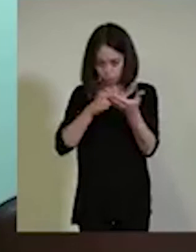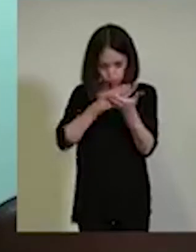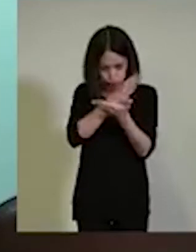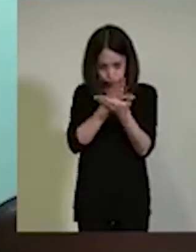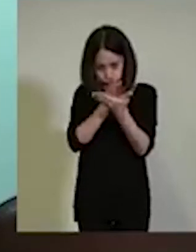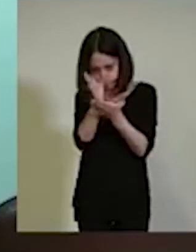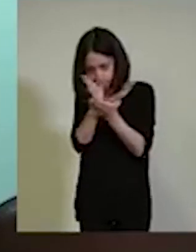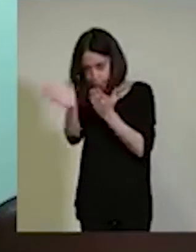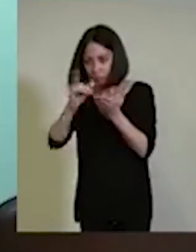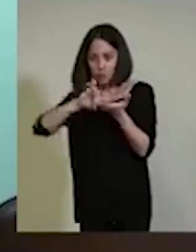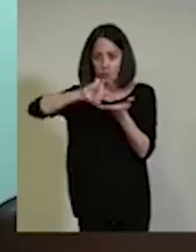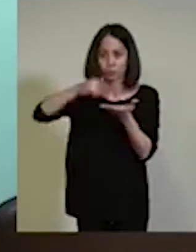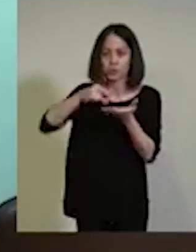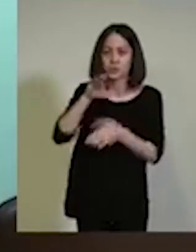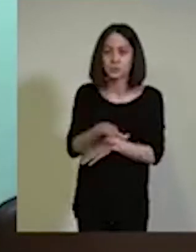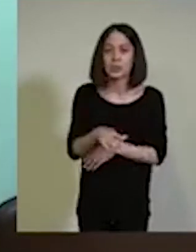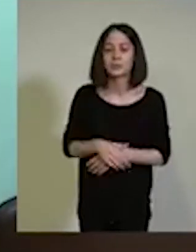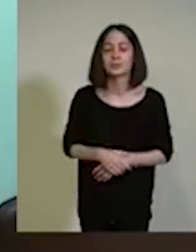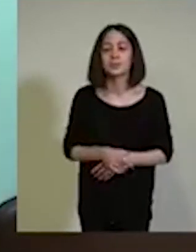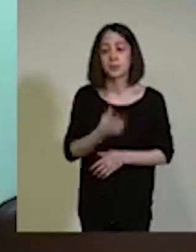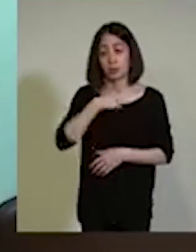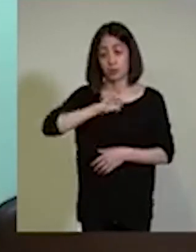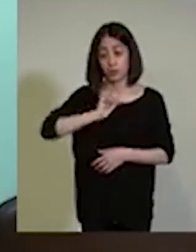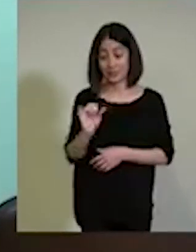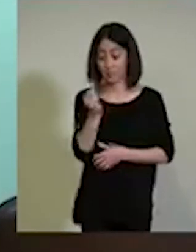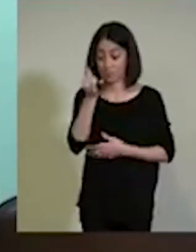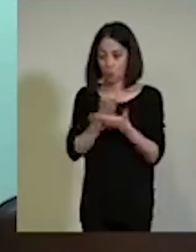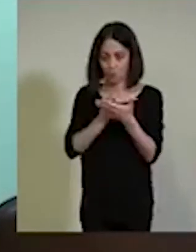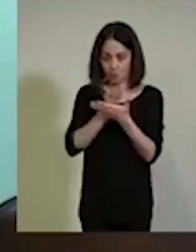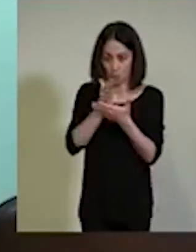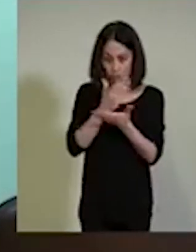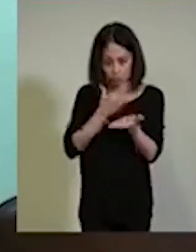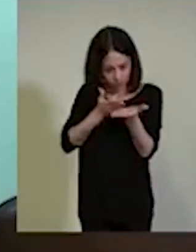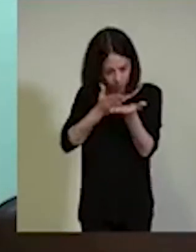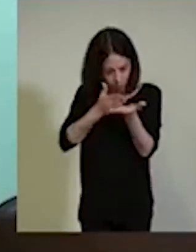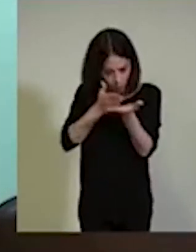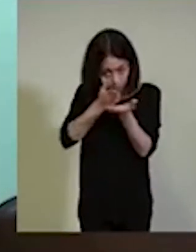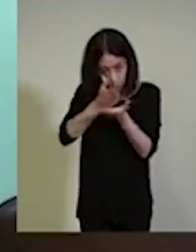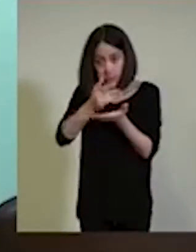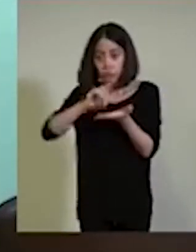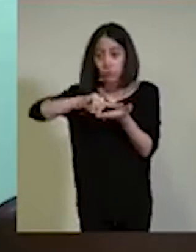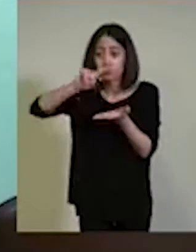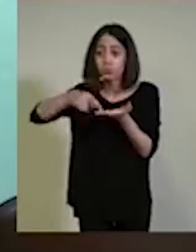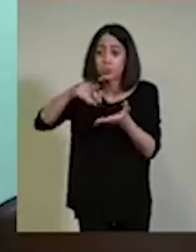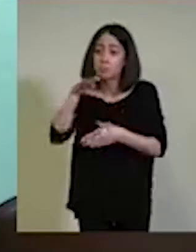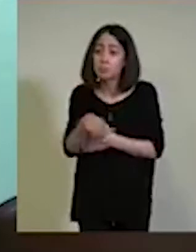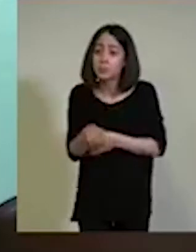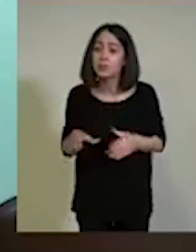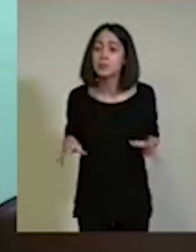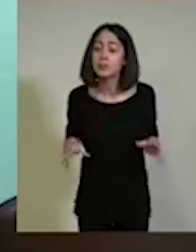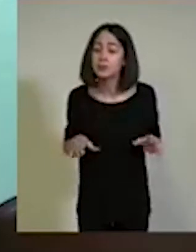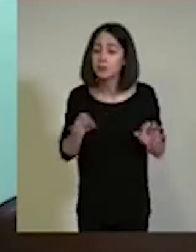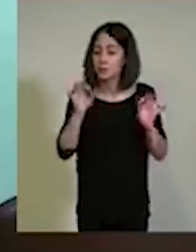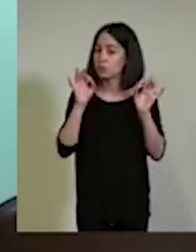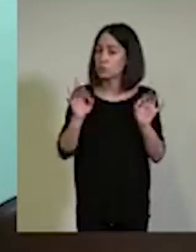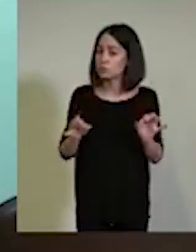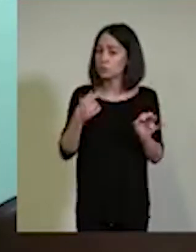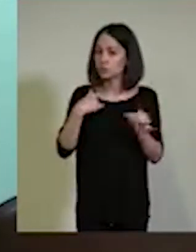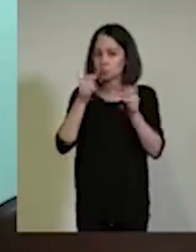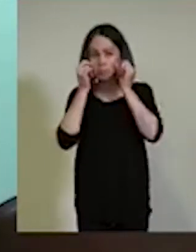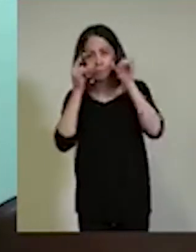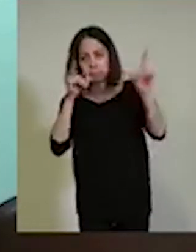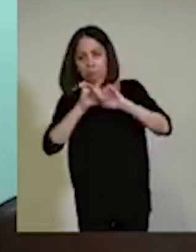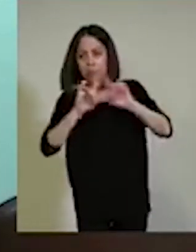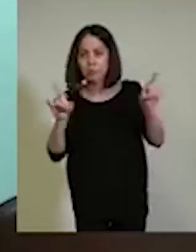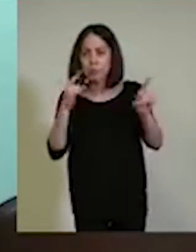C'est notre premier projet d'orientation budgétaire, mais vous ne serez pas surpris dans la mesure où il se situe dans la continuité de notre projet